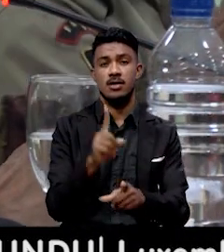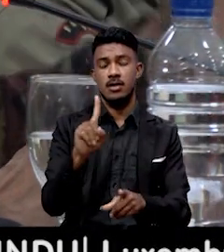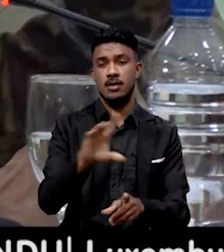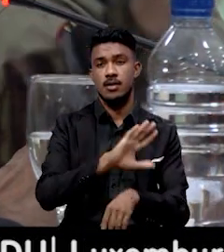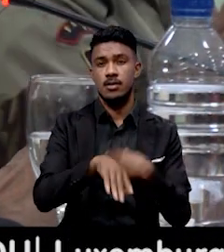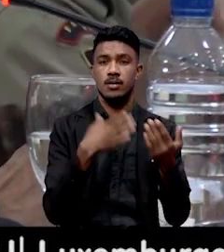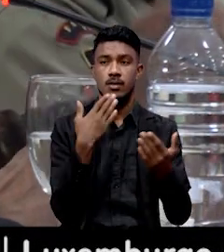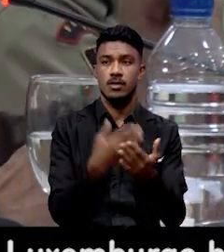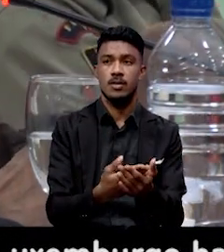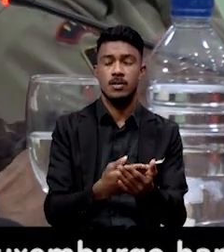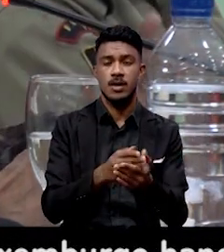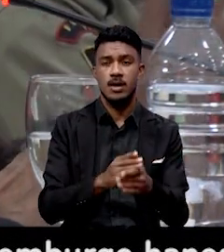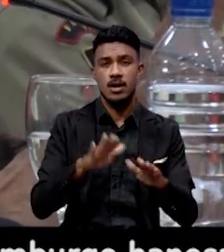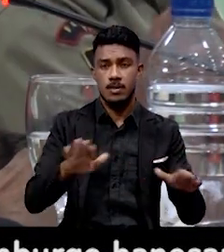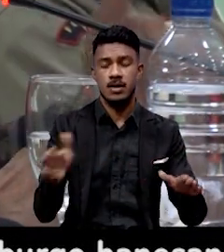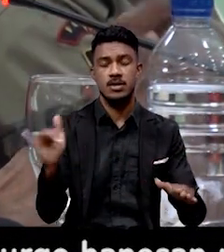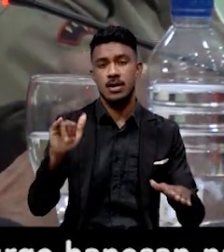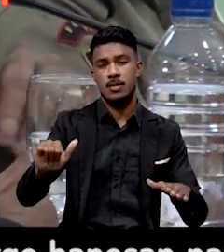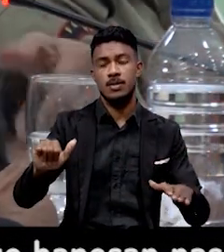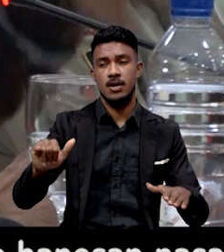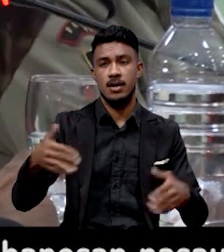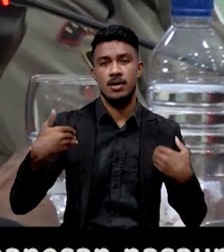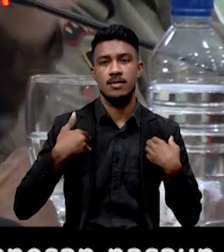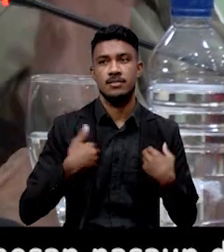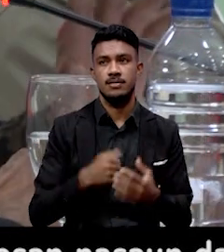ba ihan ini mau alis ne be maksei mort.